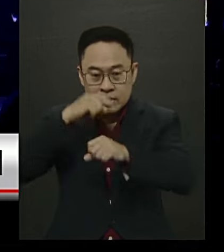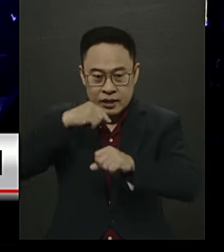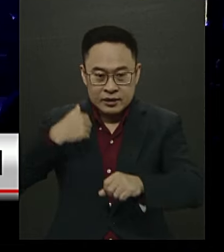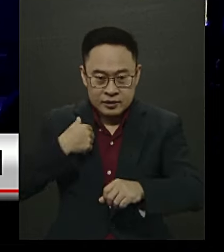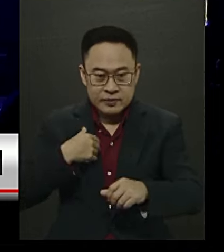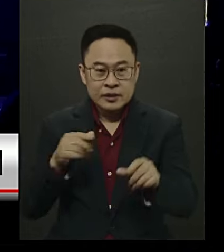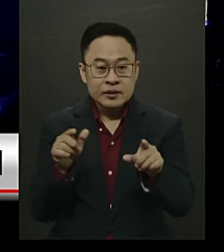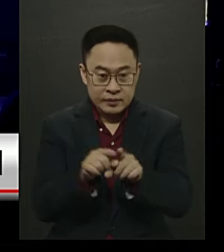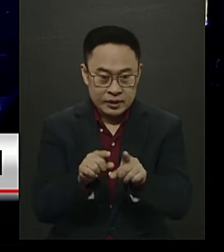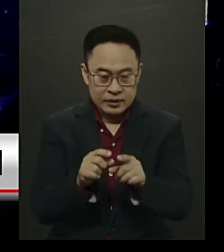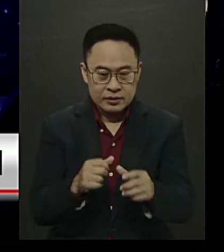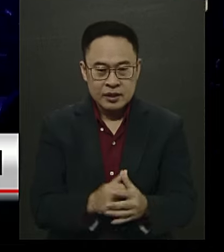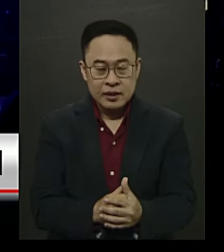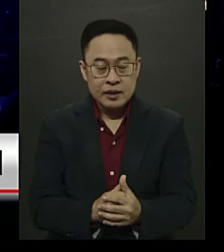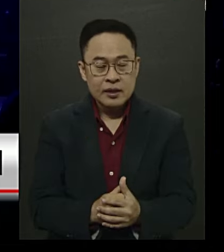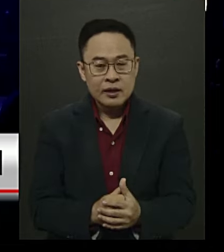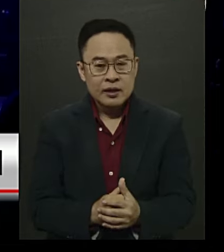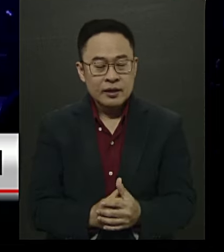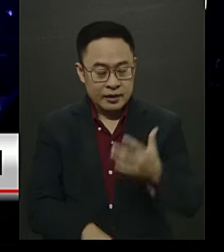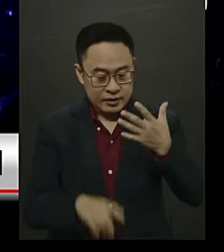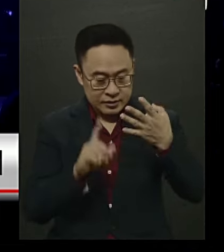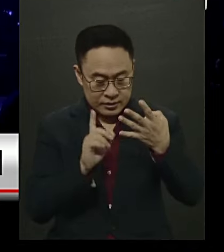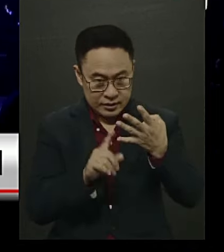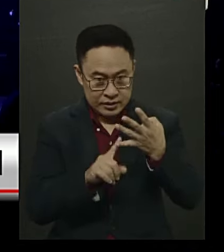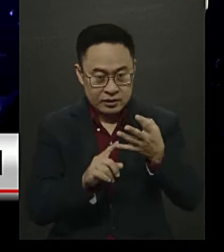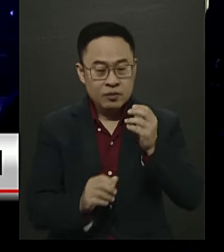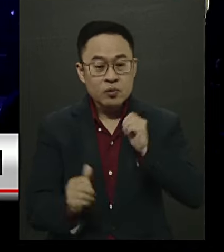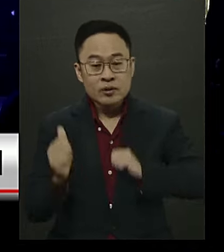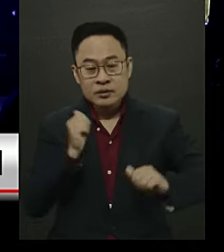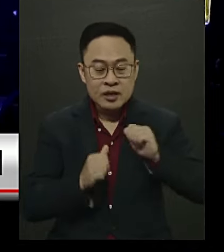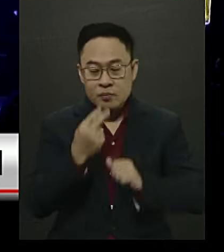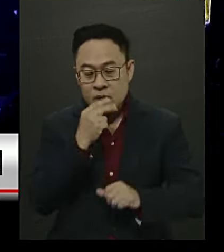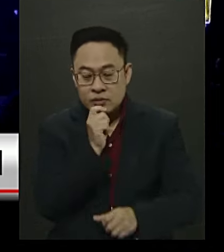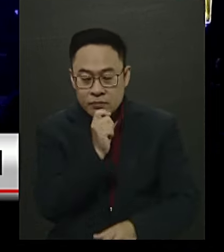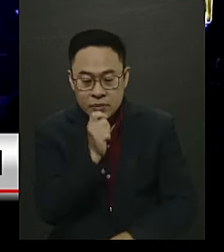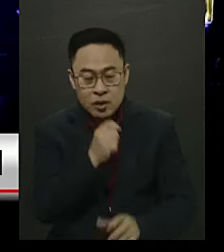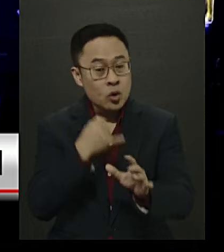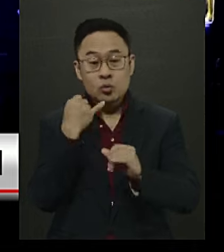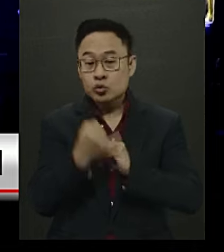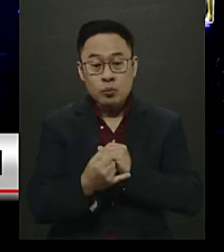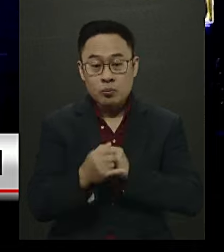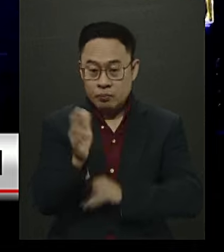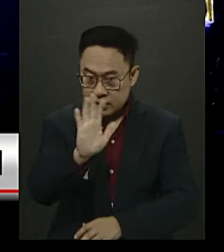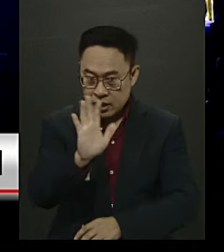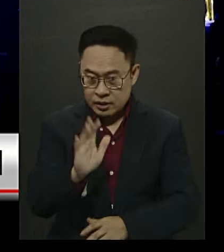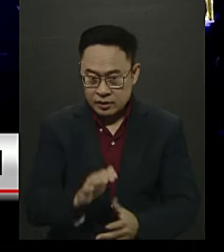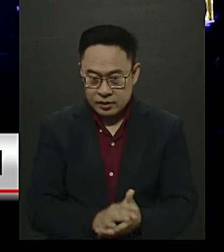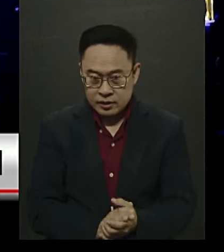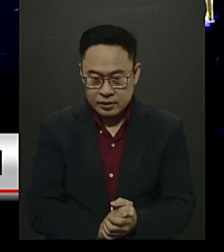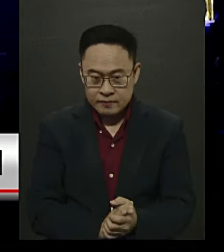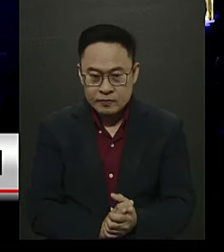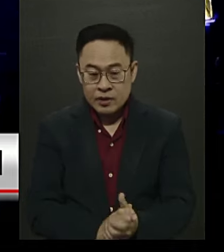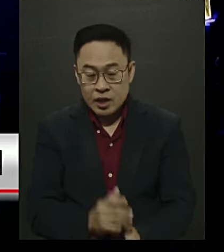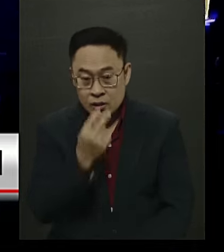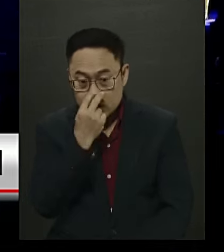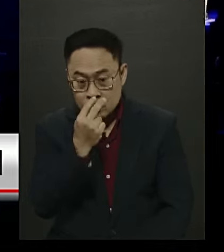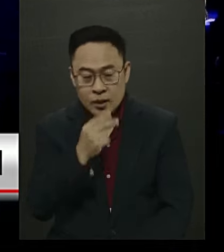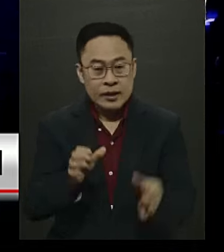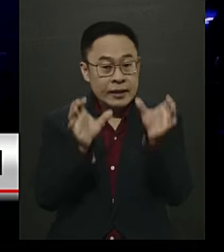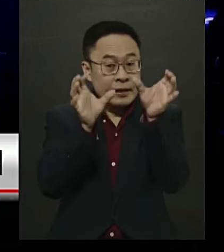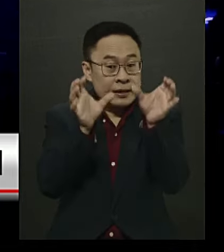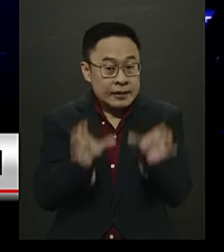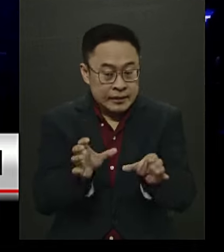แค่มาโชว์ตัวไม่พอค่ะคุณผู้ชมจะมาแค่ให้สัมภาษณ์ อันนี้ให้ดูกางเกงมวยก่อนอันนี้กางเกงมว